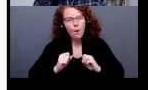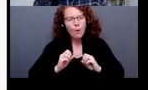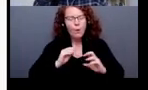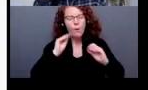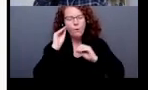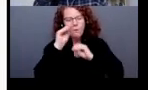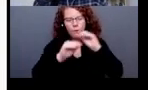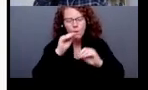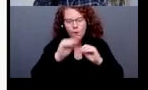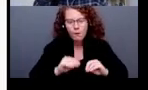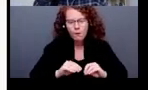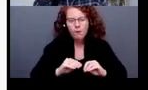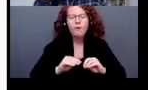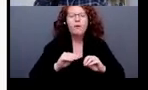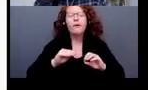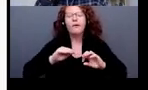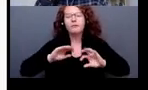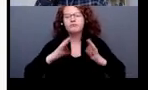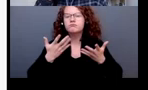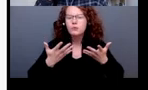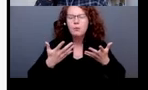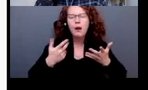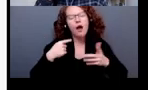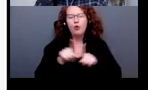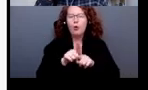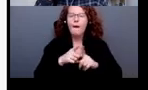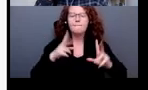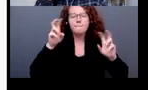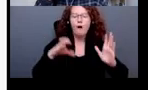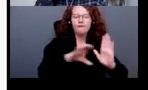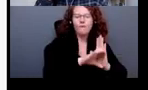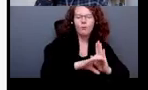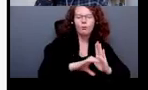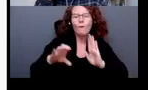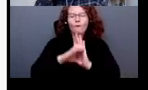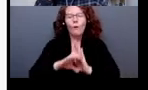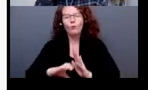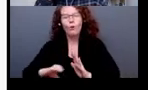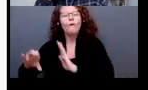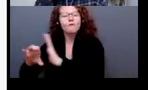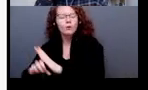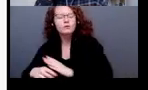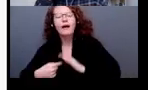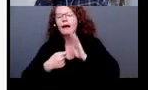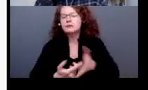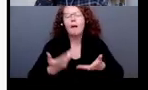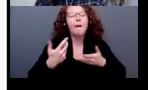qui est assez courant en anthropologie, qui consiste à faire des portraits. Les portraits, soit biographiques,